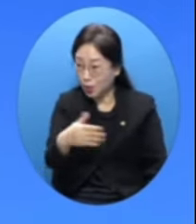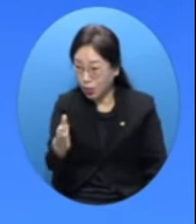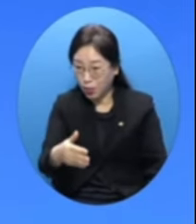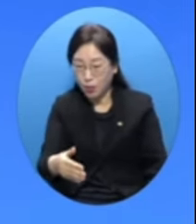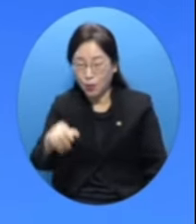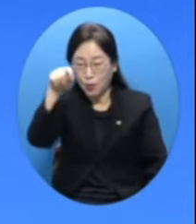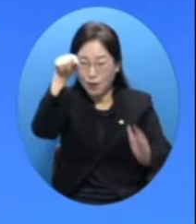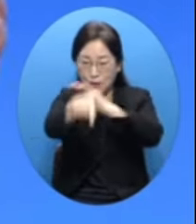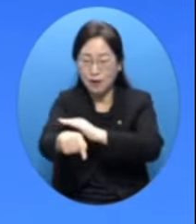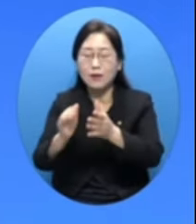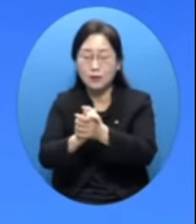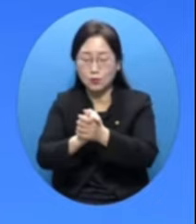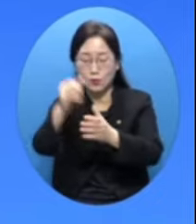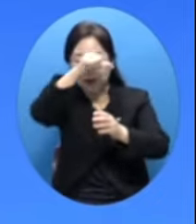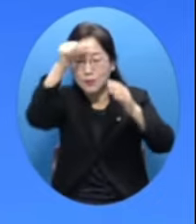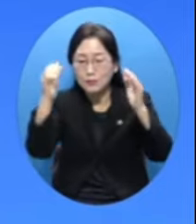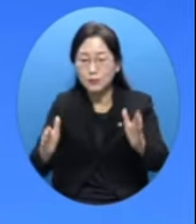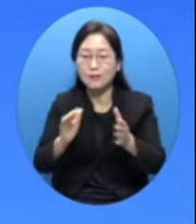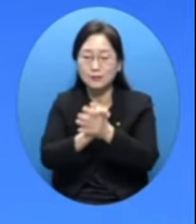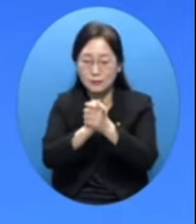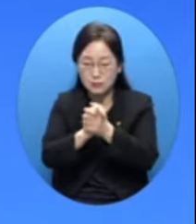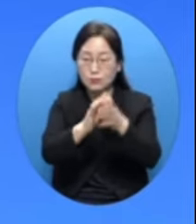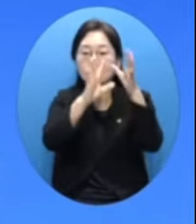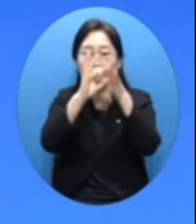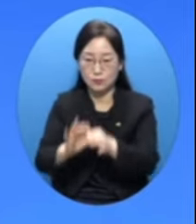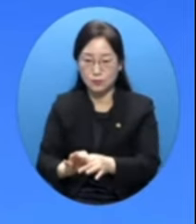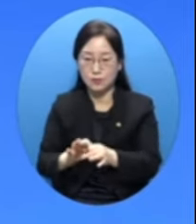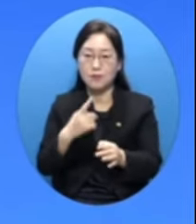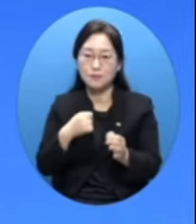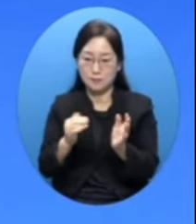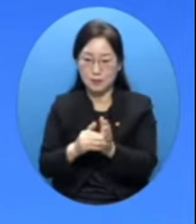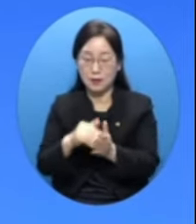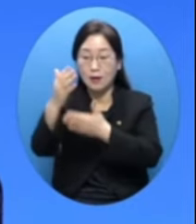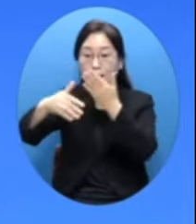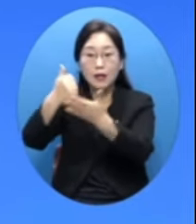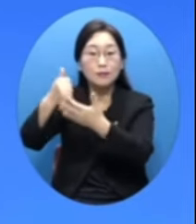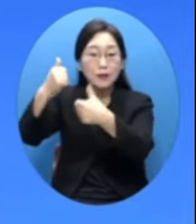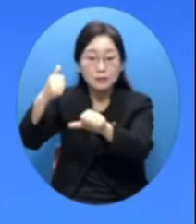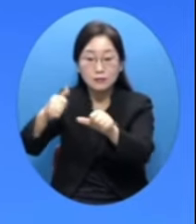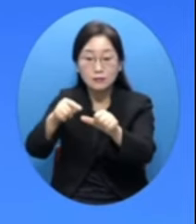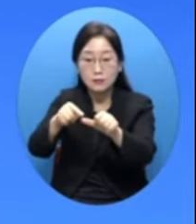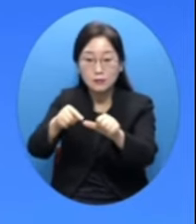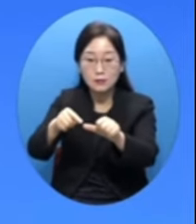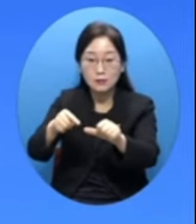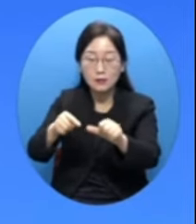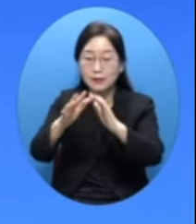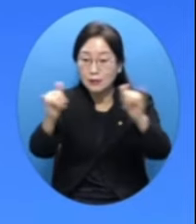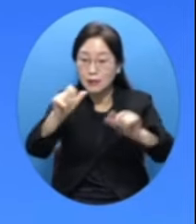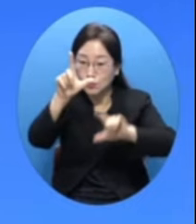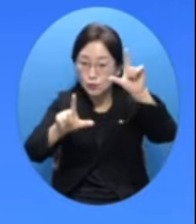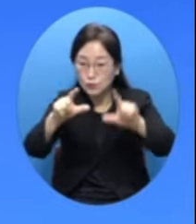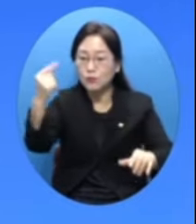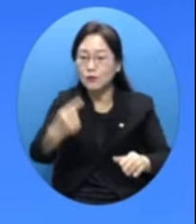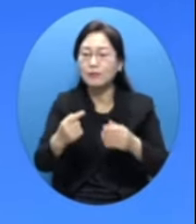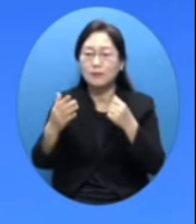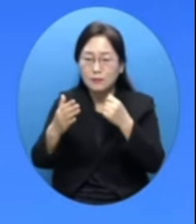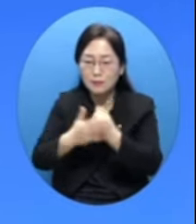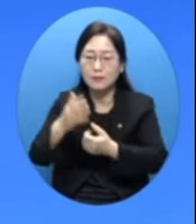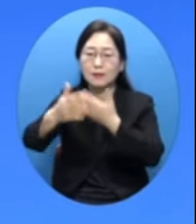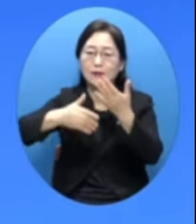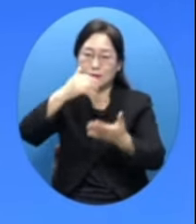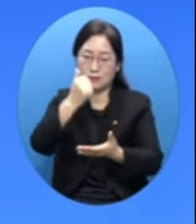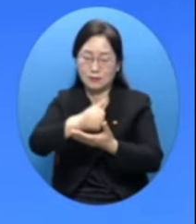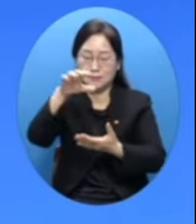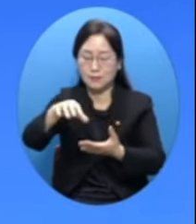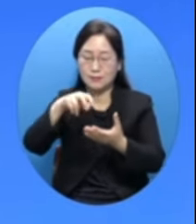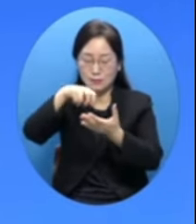기도하셨습니다. 예수님은 일생을 기도의 일생을 사셨습니다. 하나님의 아들이신 그가 육신을 입고 이 땅에 있을 때에는 하나님 앞에